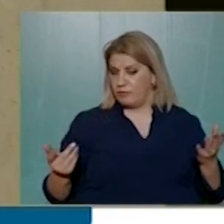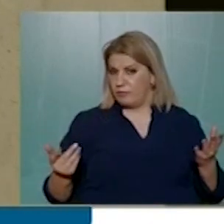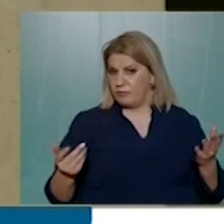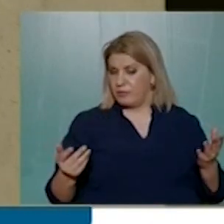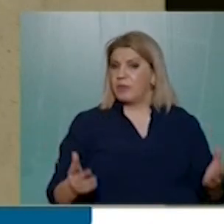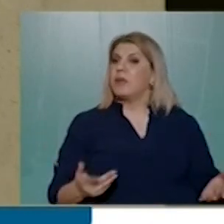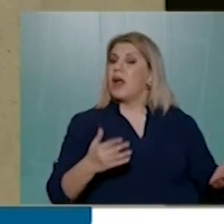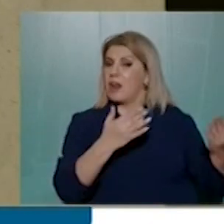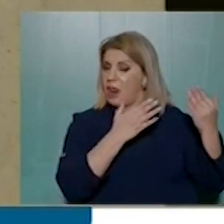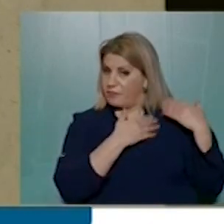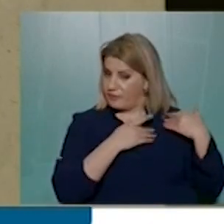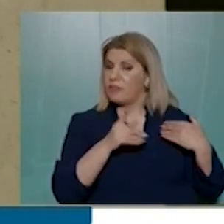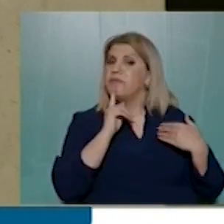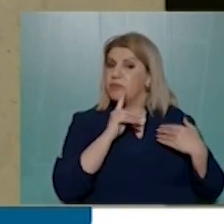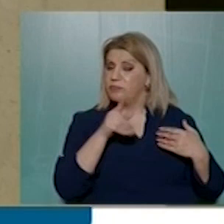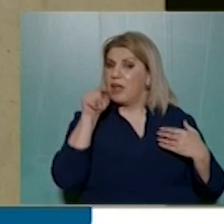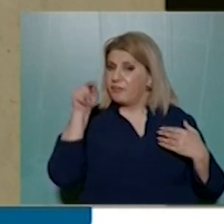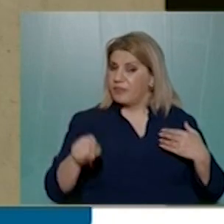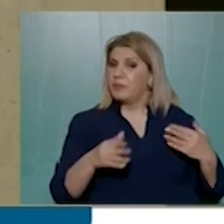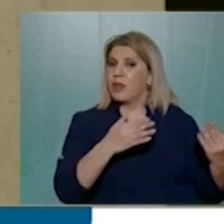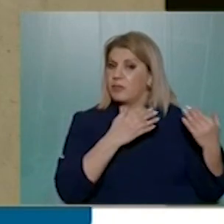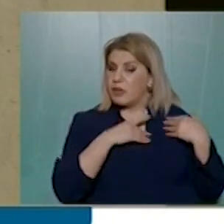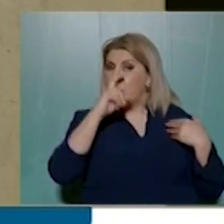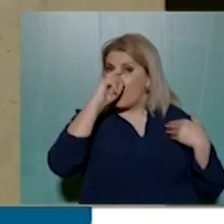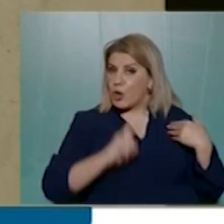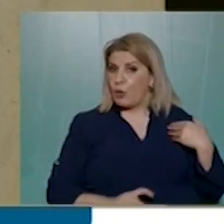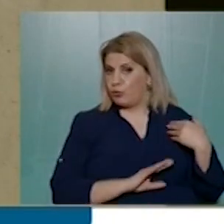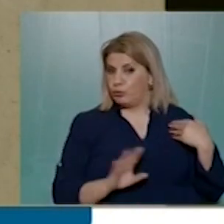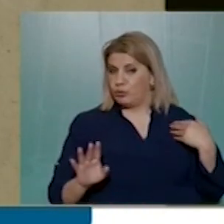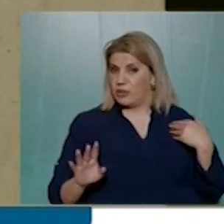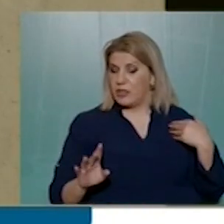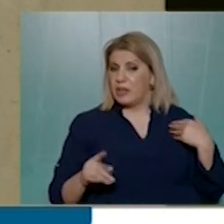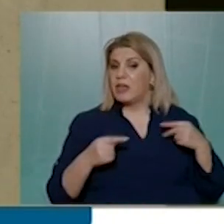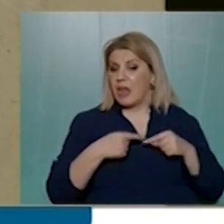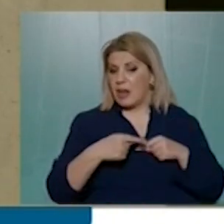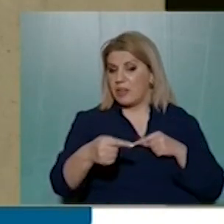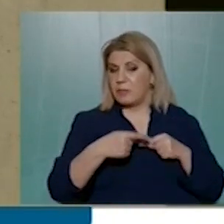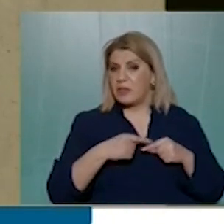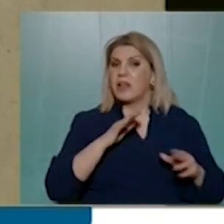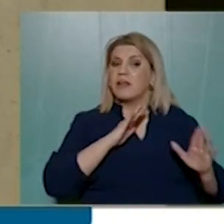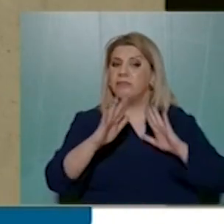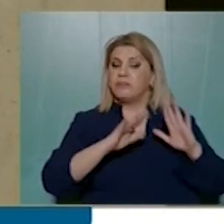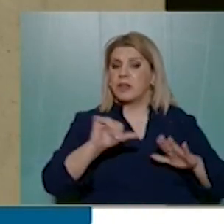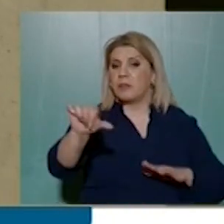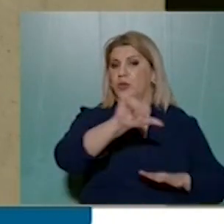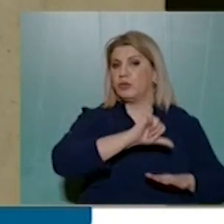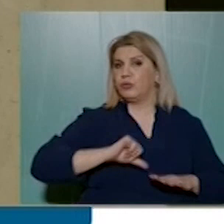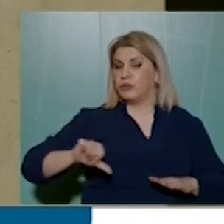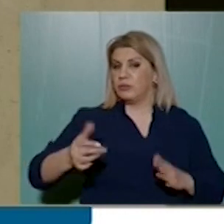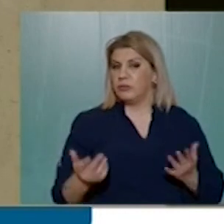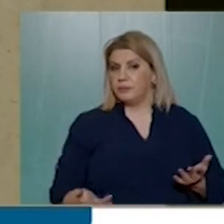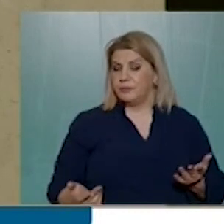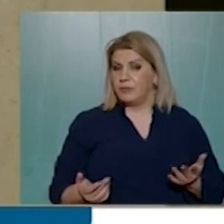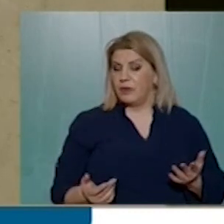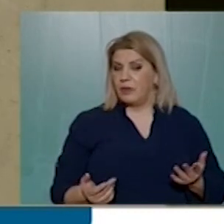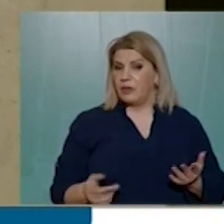είχαν λάβει όπως και τώρα την υποχρέωση τουλάχιστον για ένα διάστημα να τα συντηρούν και να τα ποτίζουν